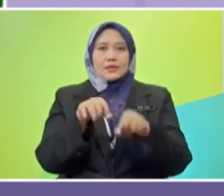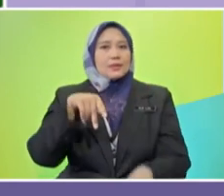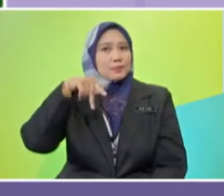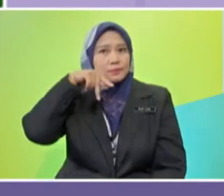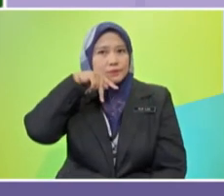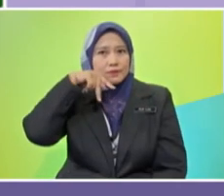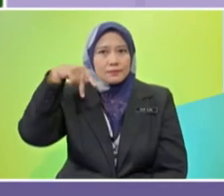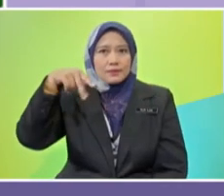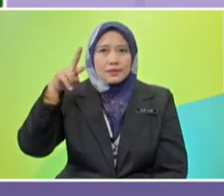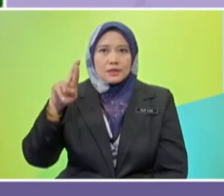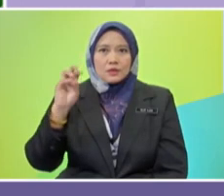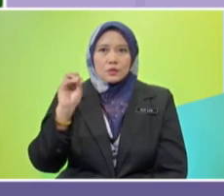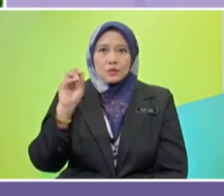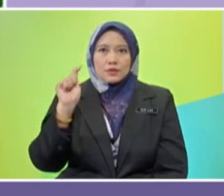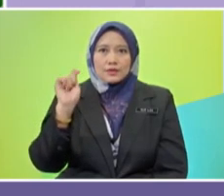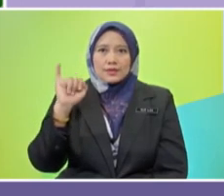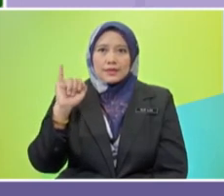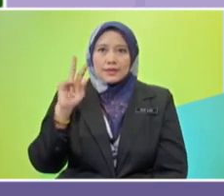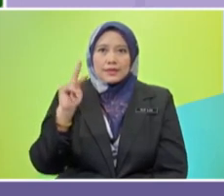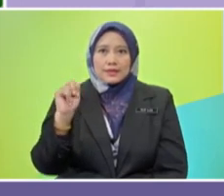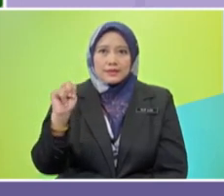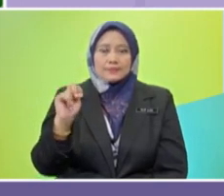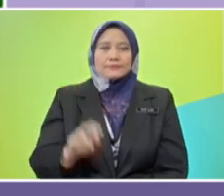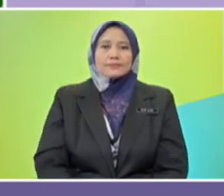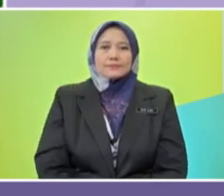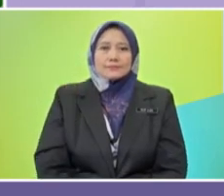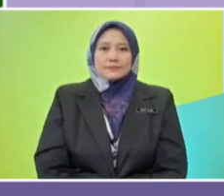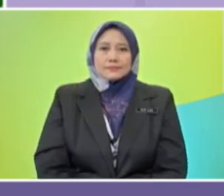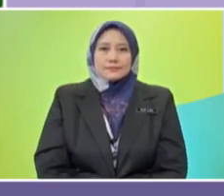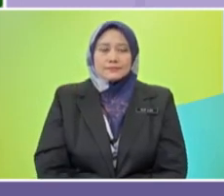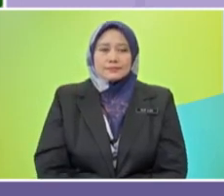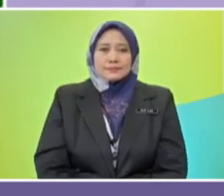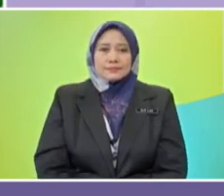Silakan Alisha. Kepentingan protein. Silakan adik.